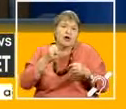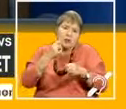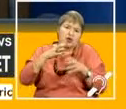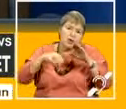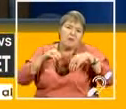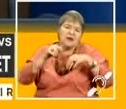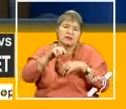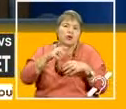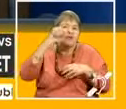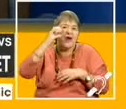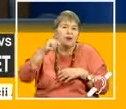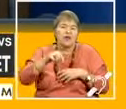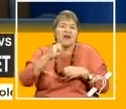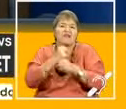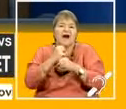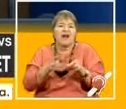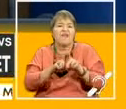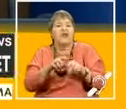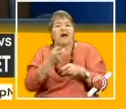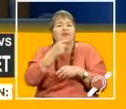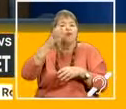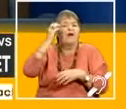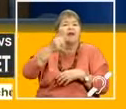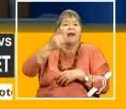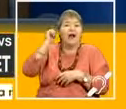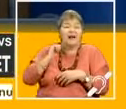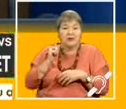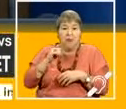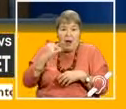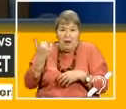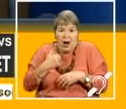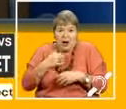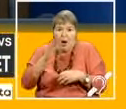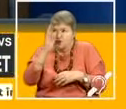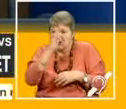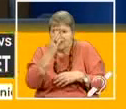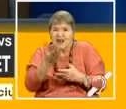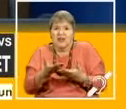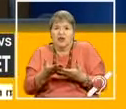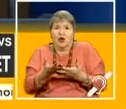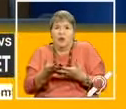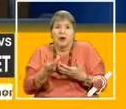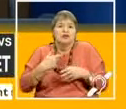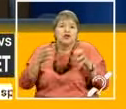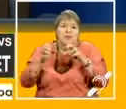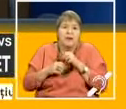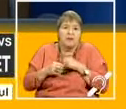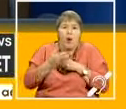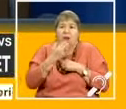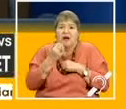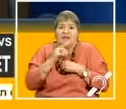strategice, care au trădat interesul național în schimbul unor beneficii de scurtă durată.